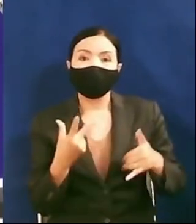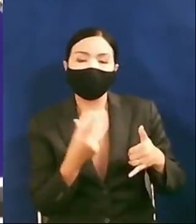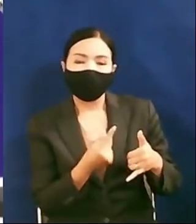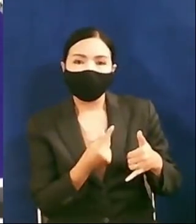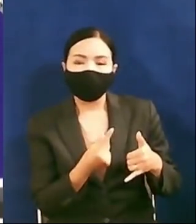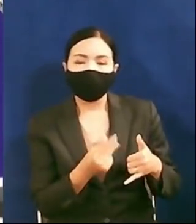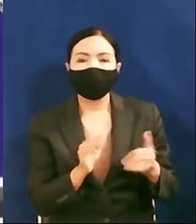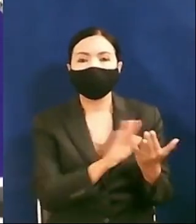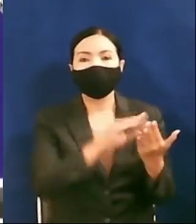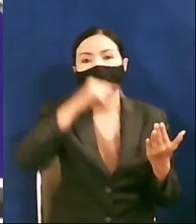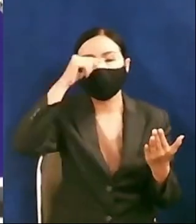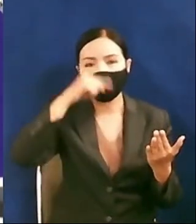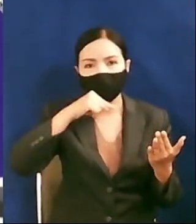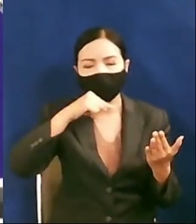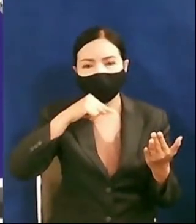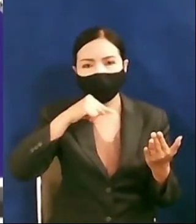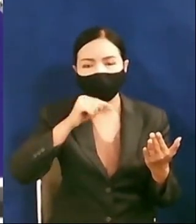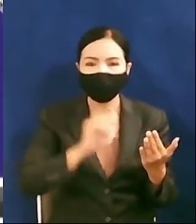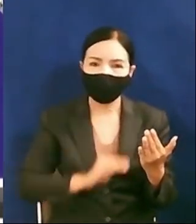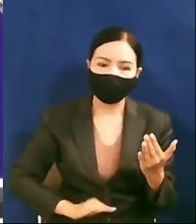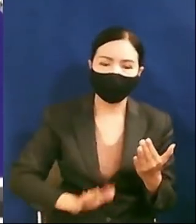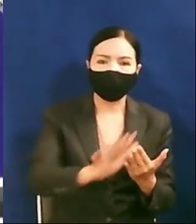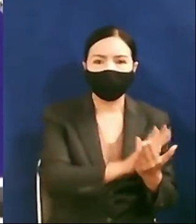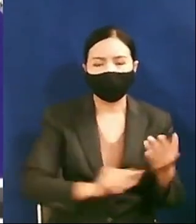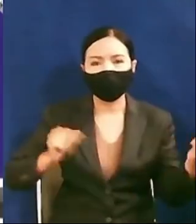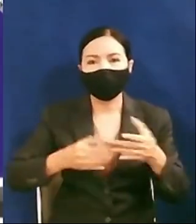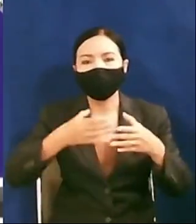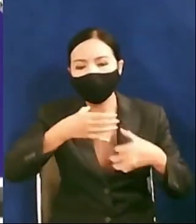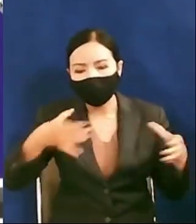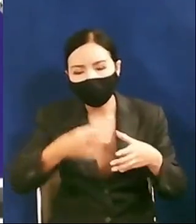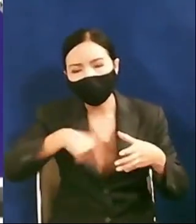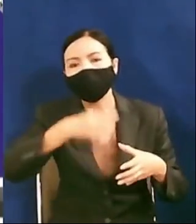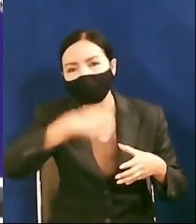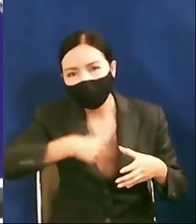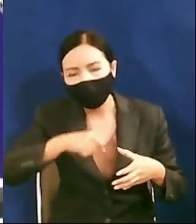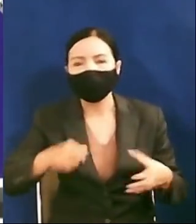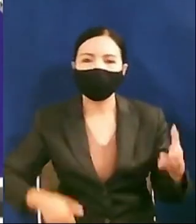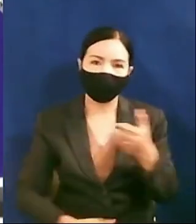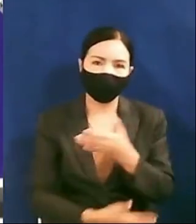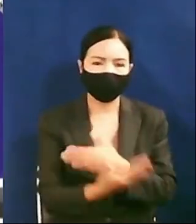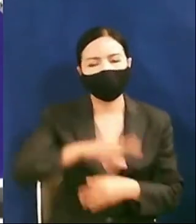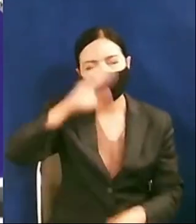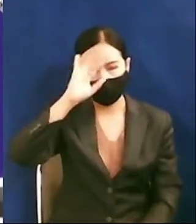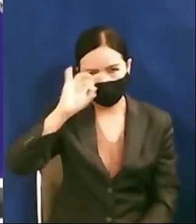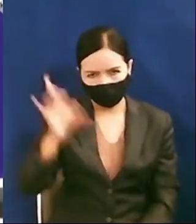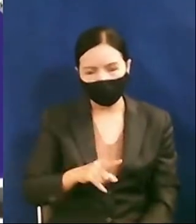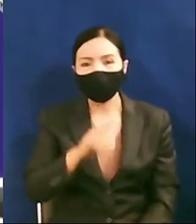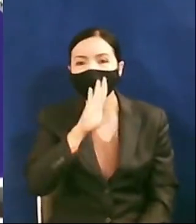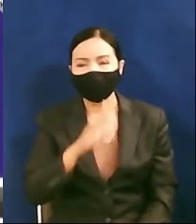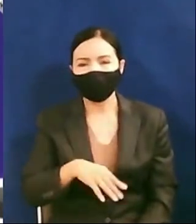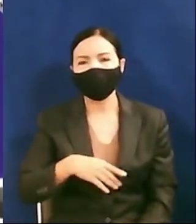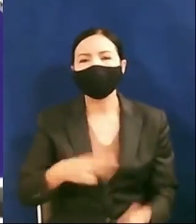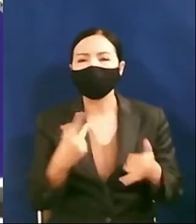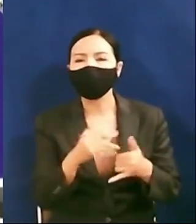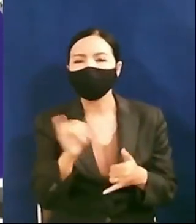ของประเทศไทยเราเนี่ยความครอบคลุมในผู้สูงอายุซึ่งจะเป็นผู้ที่มีโอกาสที่จะป่วยรุนแรงและเสียชีวิ